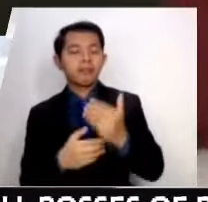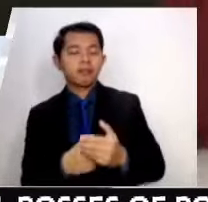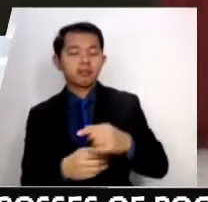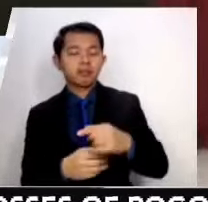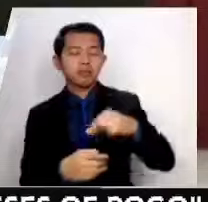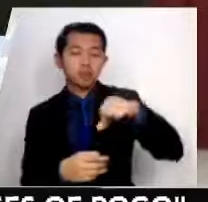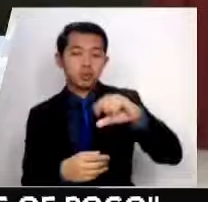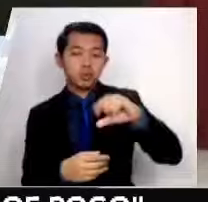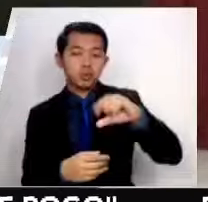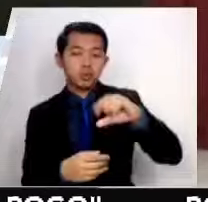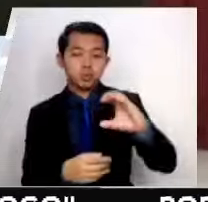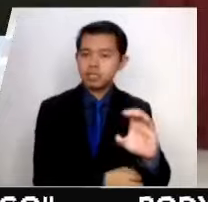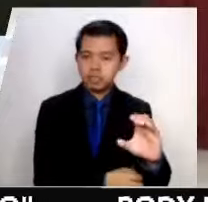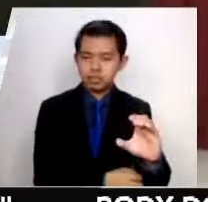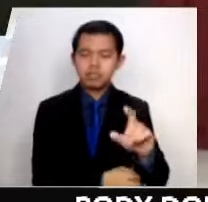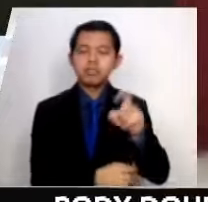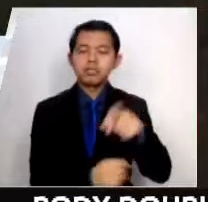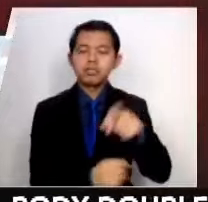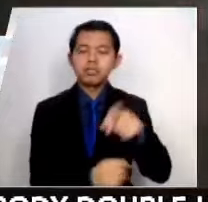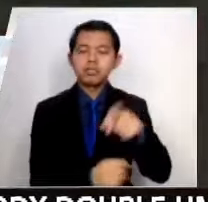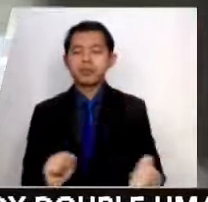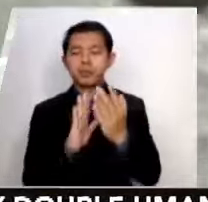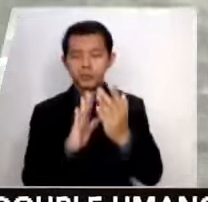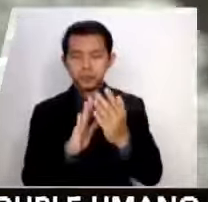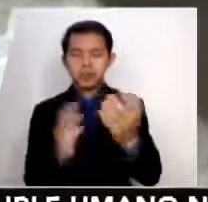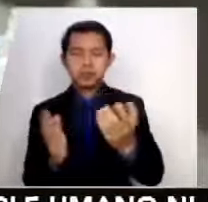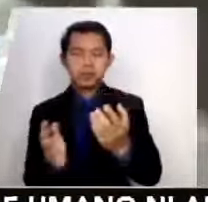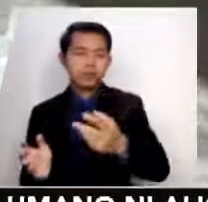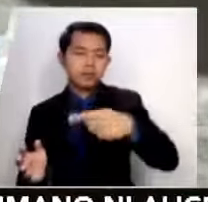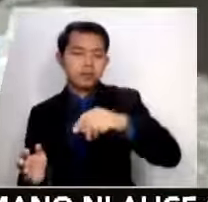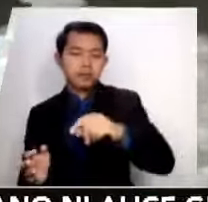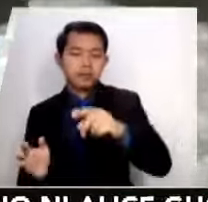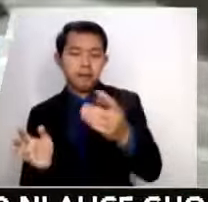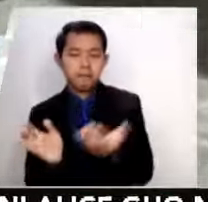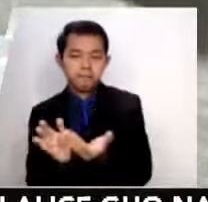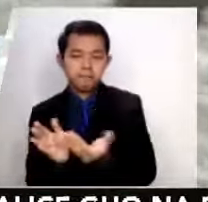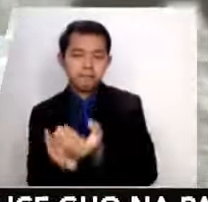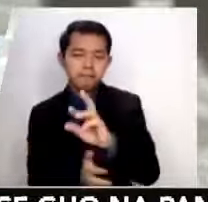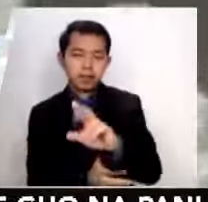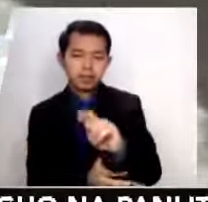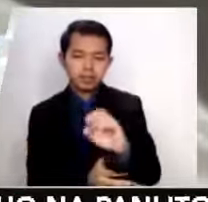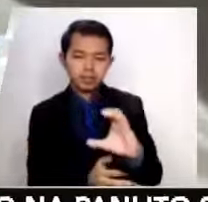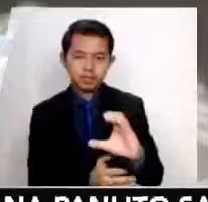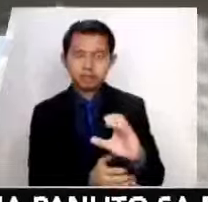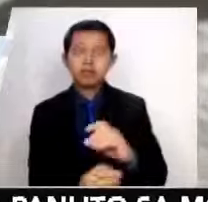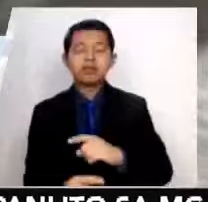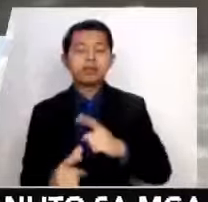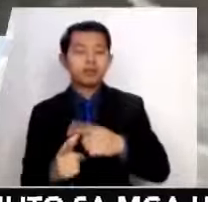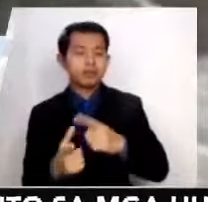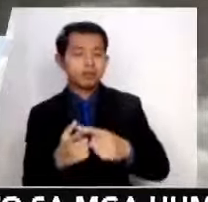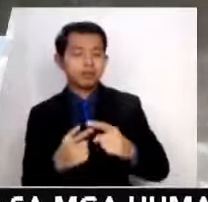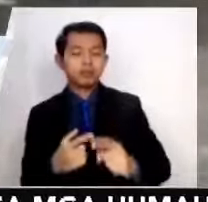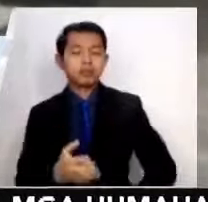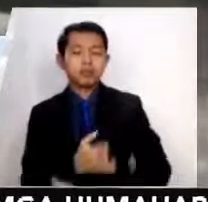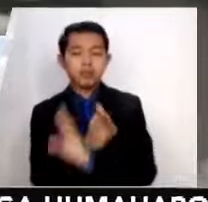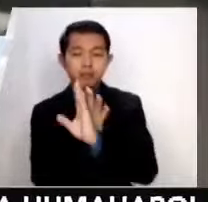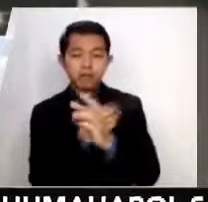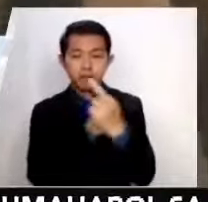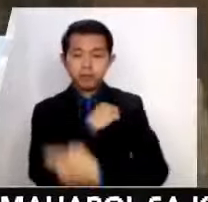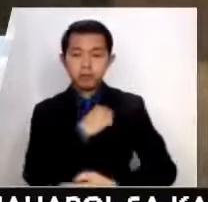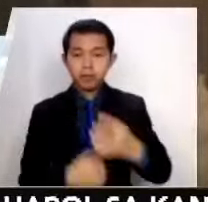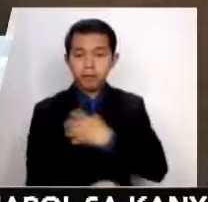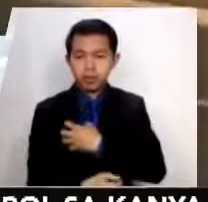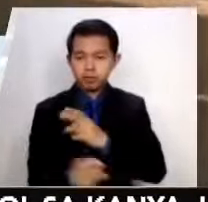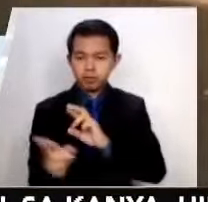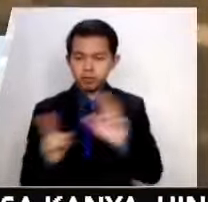appearance sa arraignment sa Pasig rtc pinaghahandaan man ng Davao Regional police Ang Mga reklamong posibleng ihain